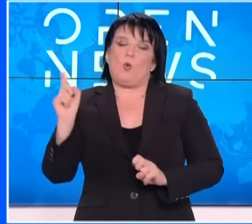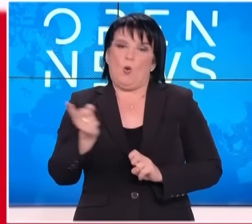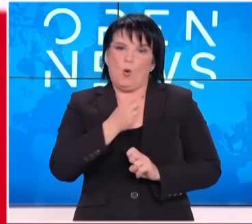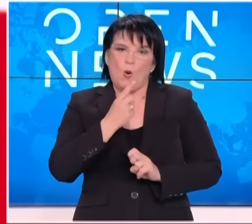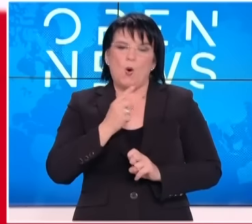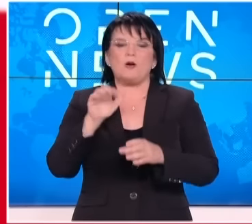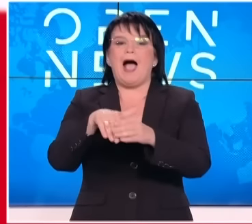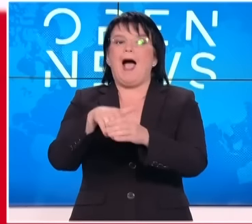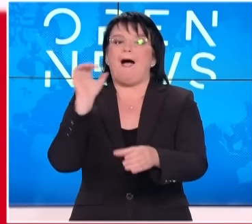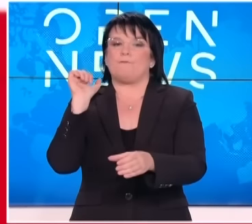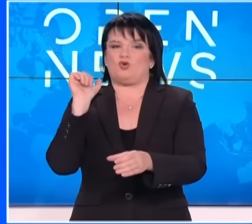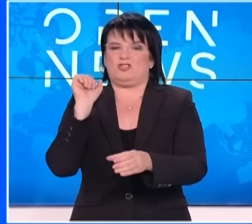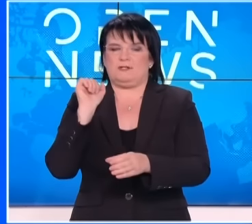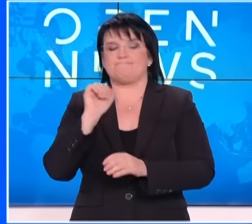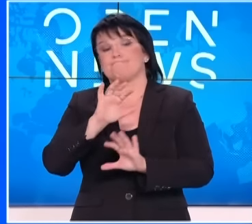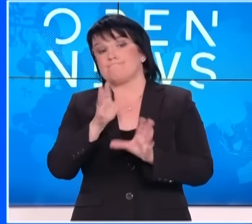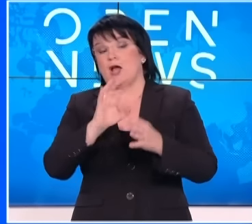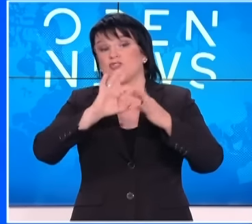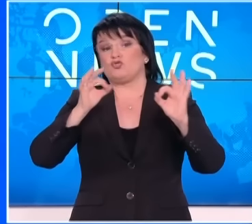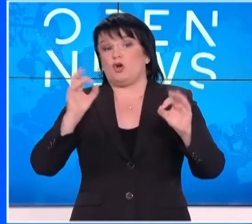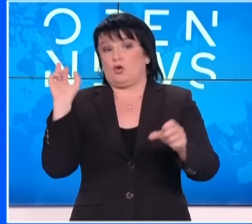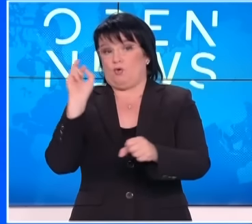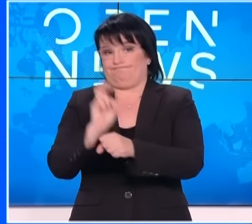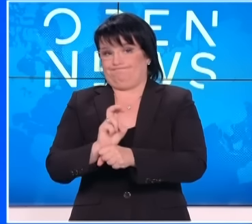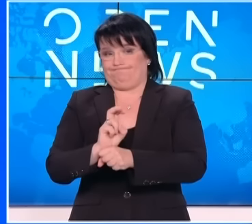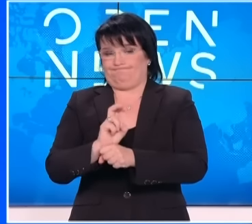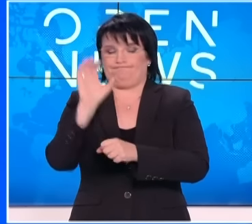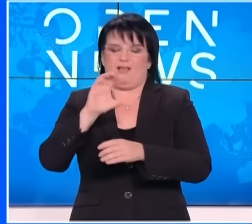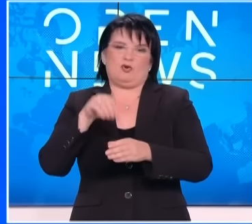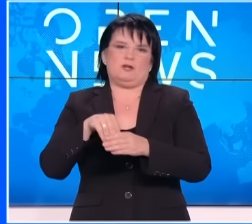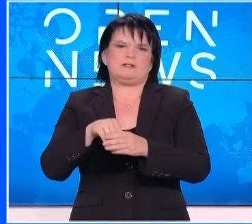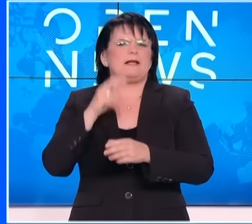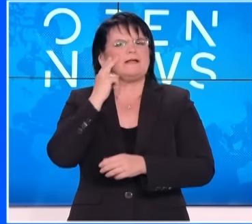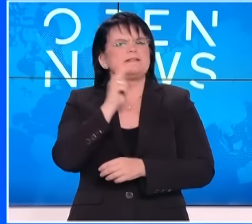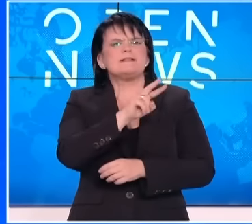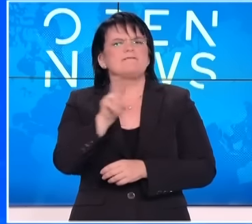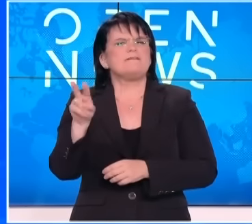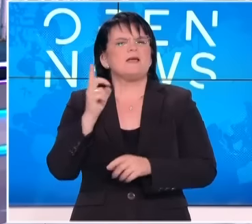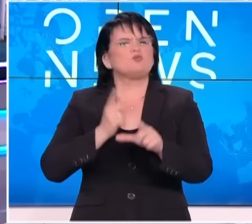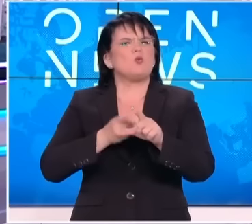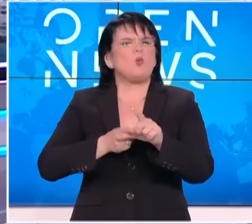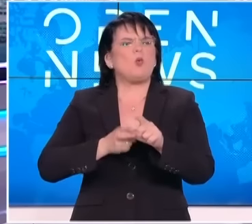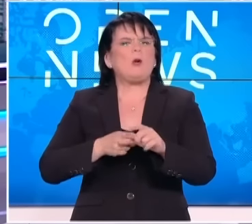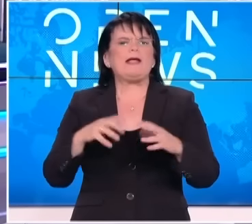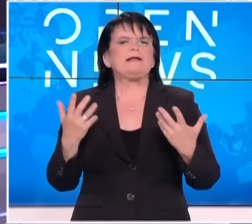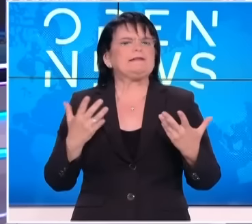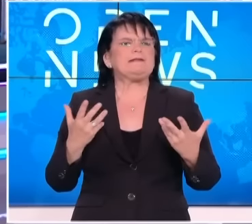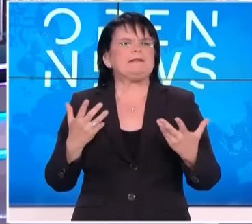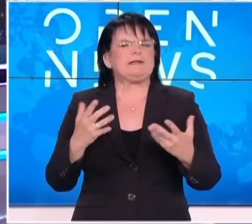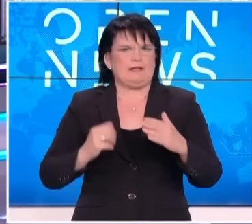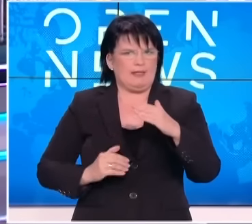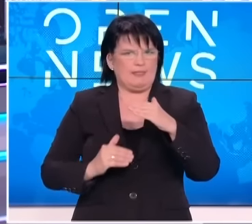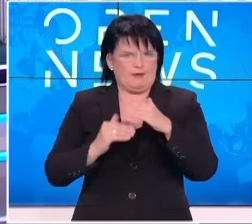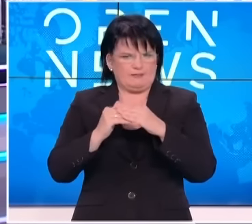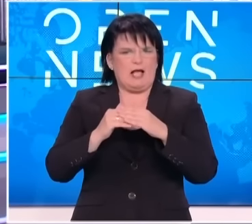η αποχή θα χτυπήσει κόκκινο πως θα είναι ίσως και ιστορική σε αυτές τις ευρωεκλογές τι βλέπετε εσείς τώρα για το κομμουνιστικό κόμμα θα το αγγίξετε το ή